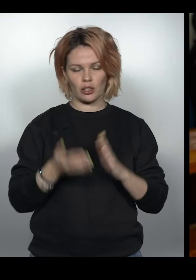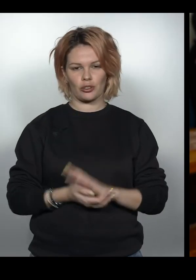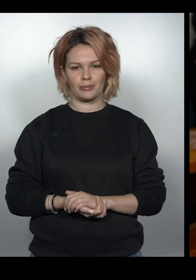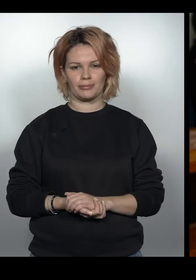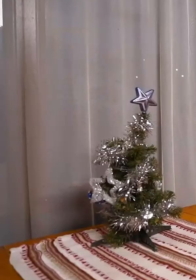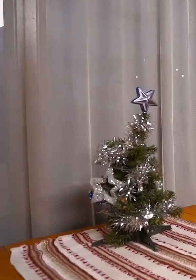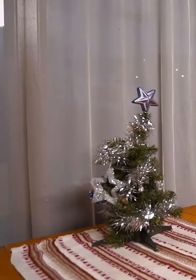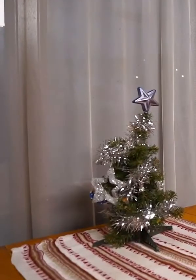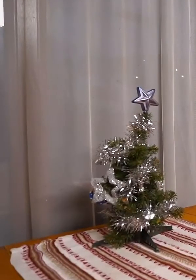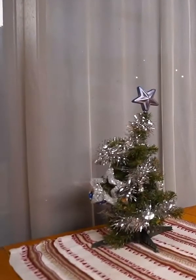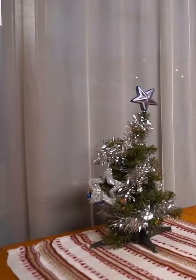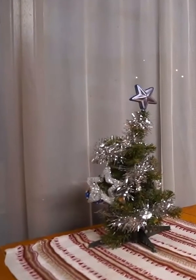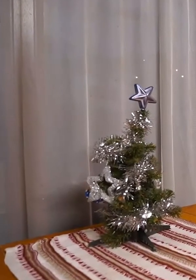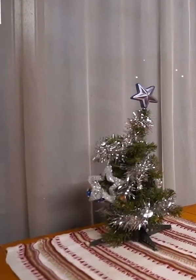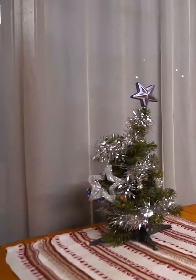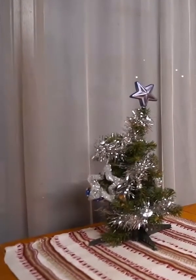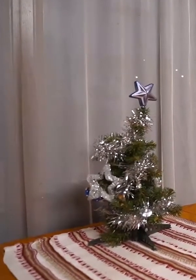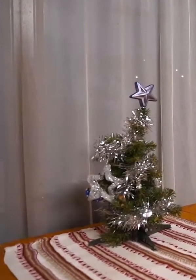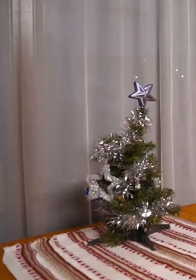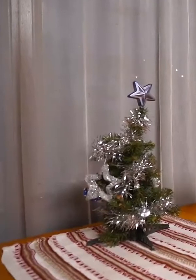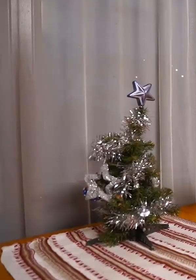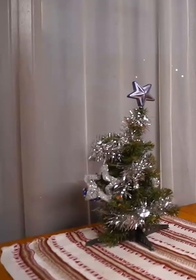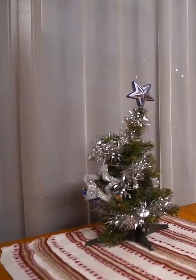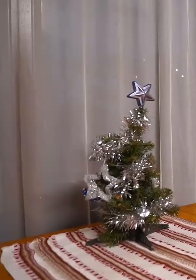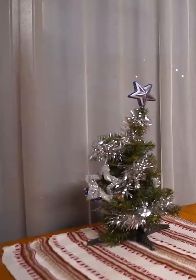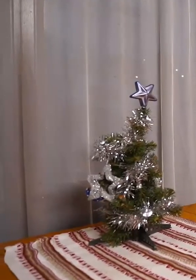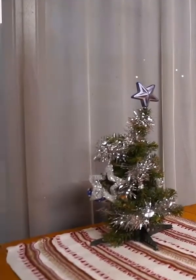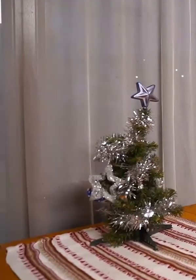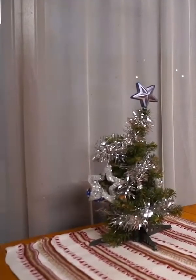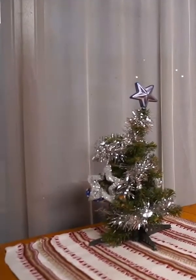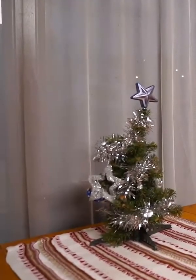читаєш? У мене вдома повна колекція детективів.